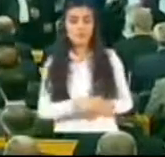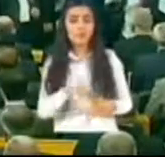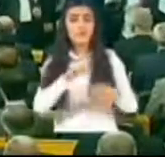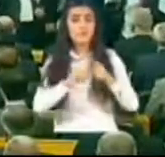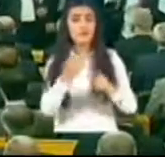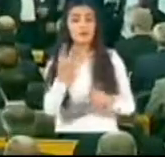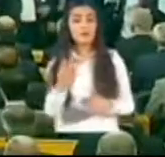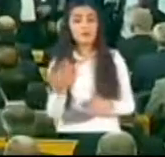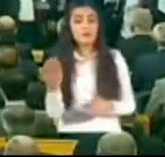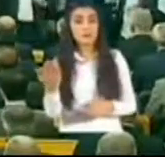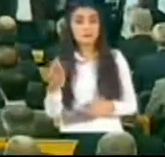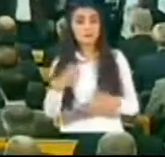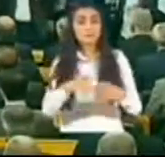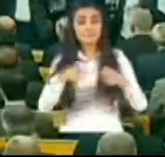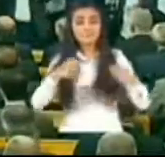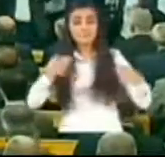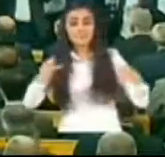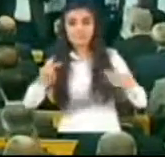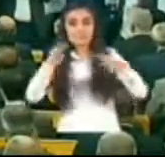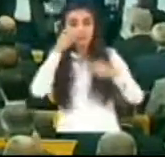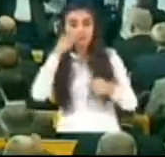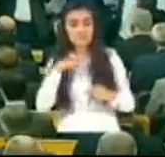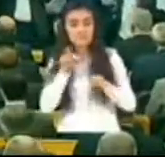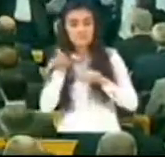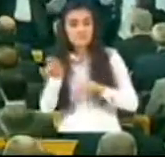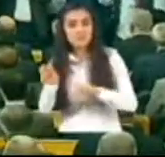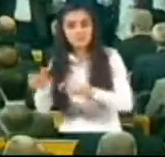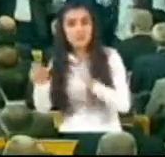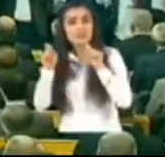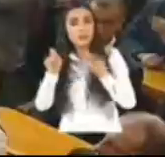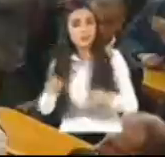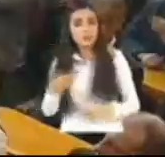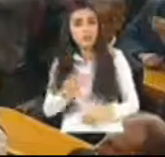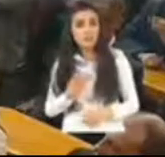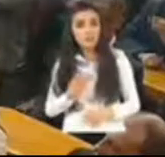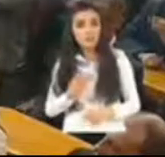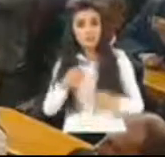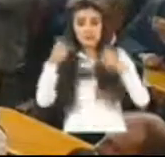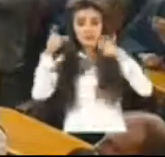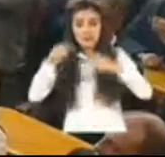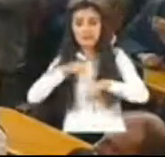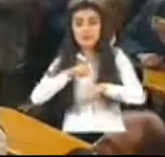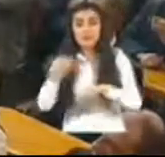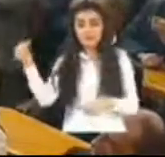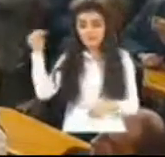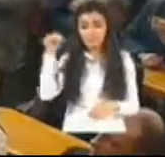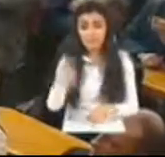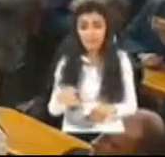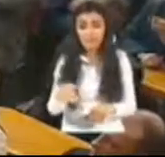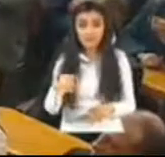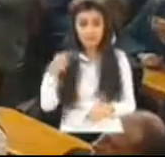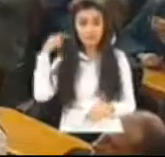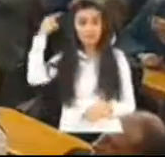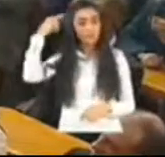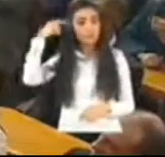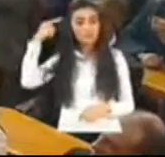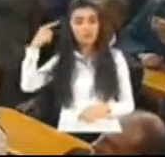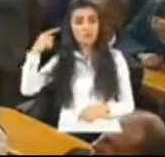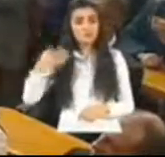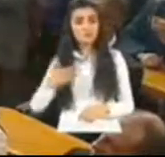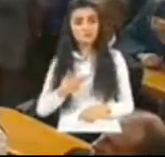Parti olarak gelişmeleri dikkatle takip ediyor. Yeri ve zamanı geldikçe